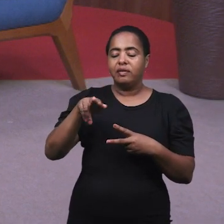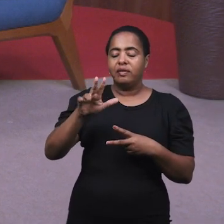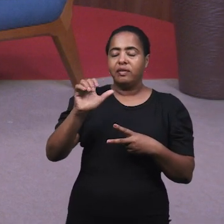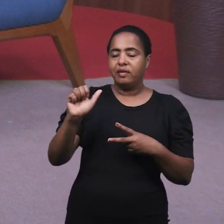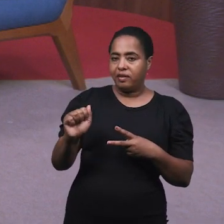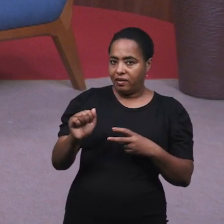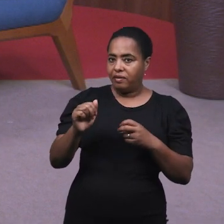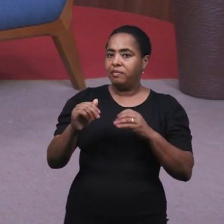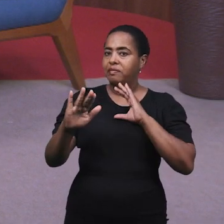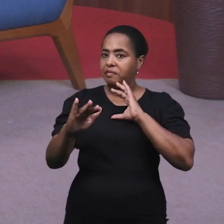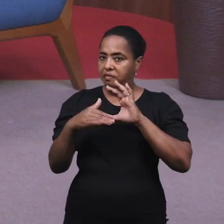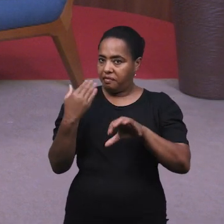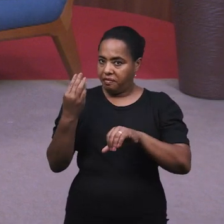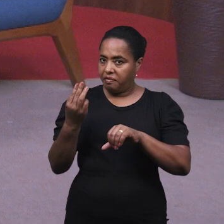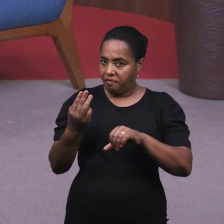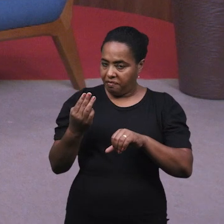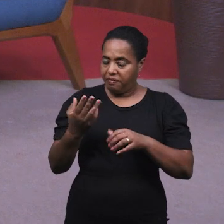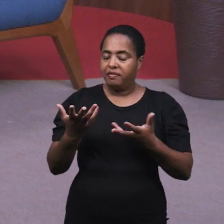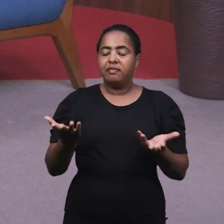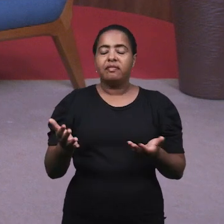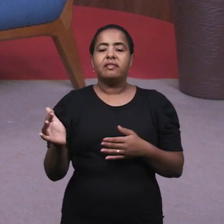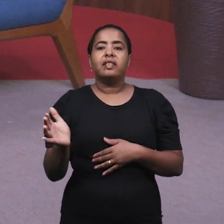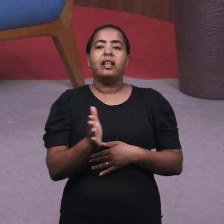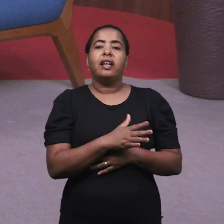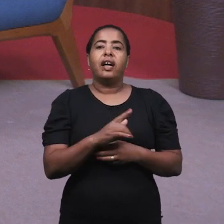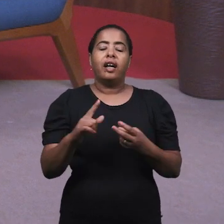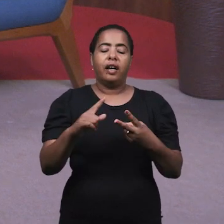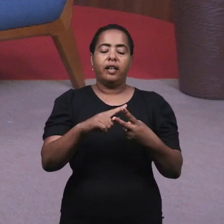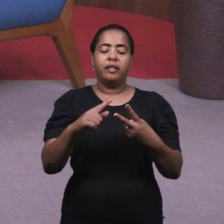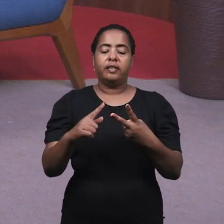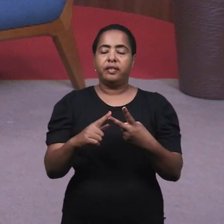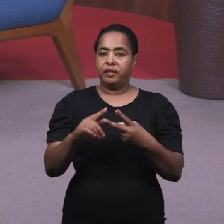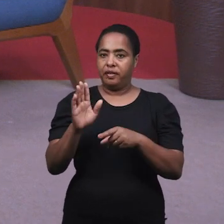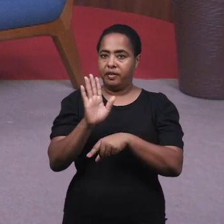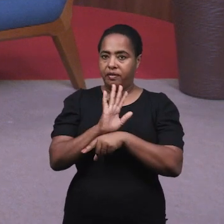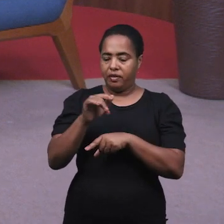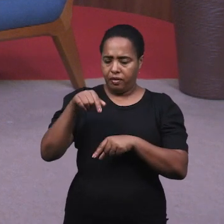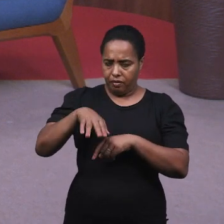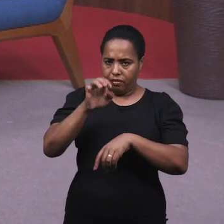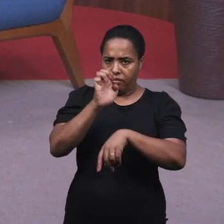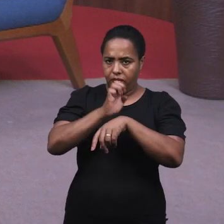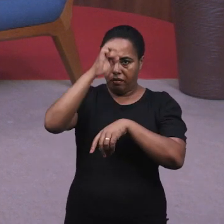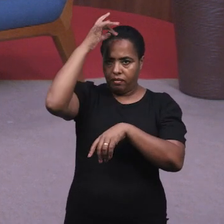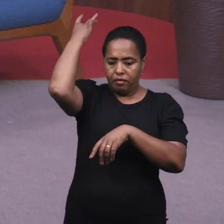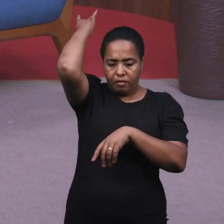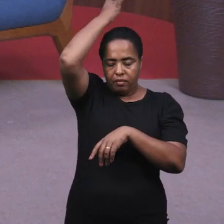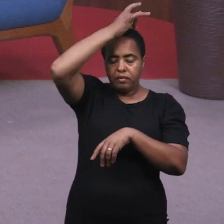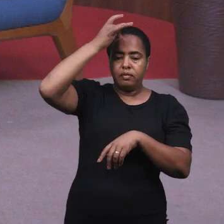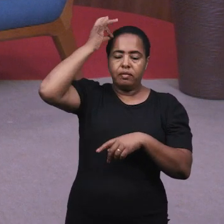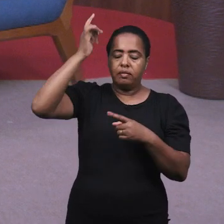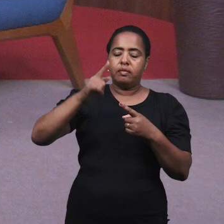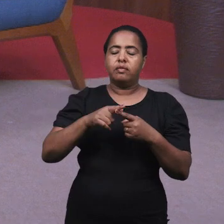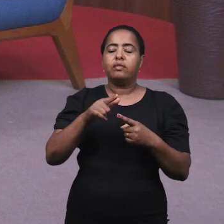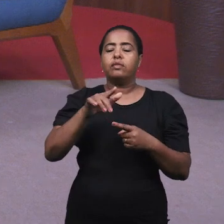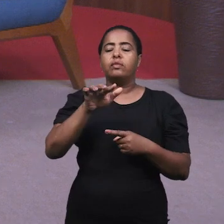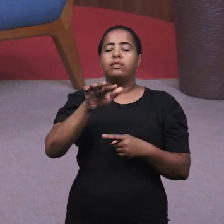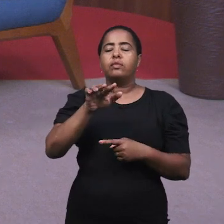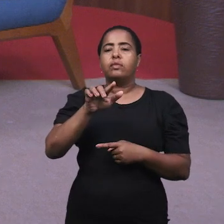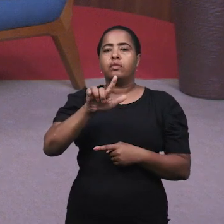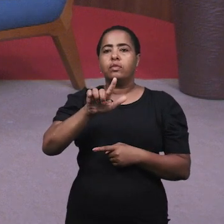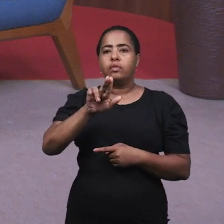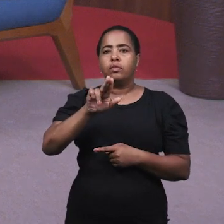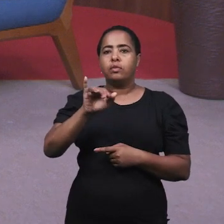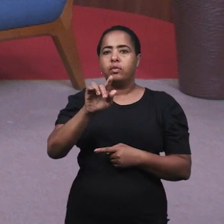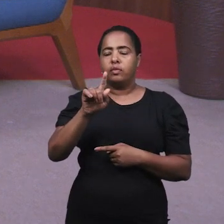Bianca pour l'envoi de leur message. Maintenant, nous allons assister à deux vidéos qui nous ont été envoyées ici de l'État du Espírito Santo.